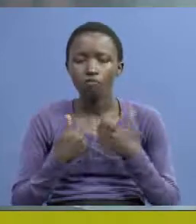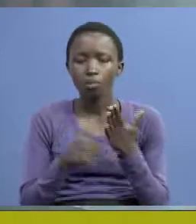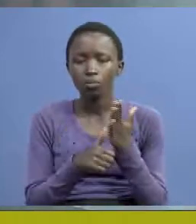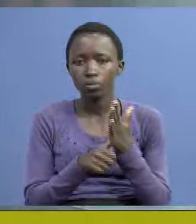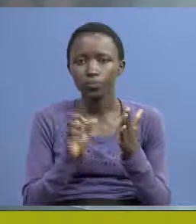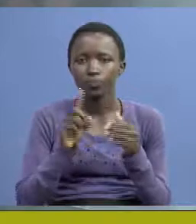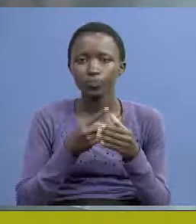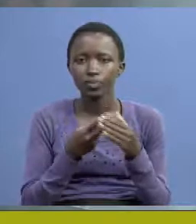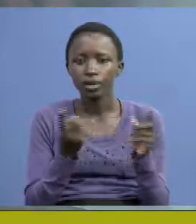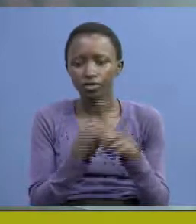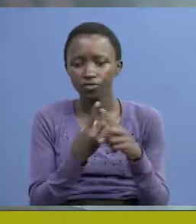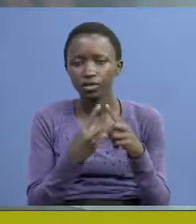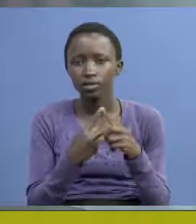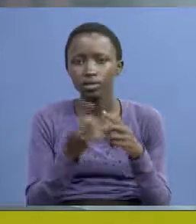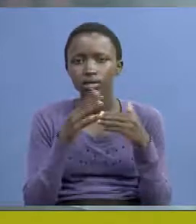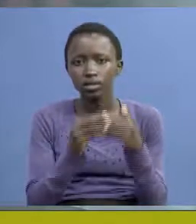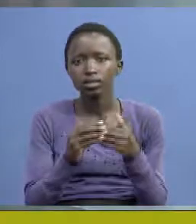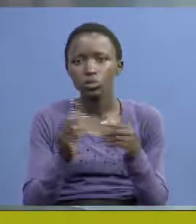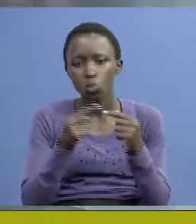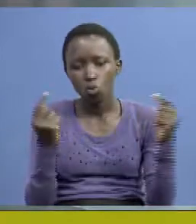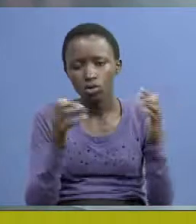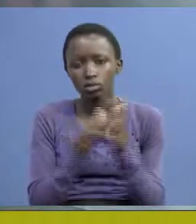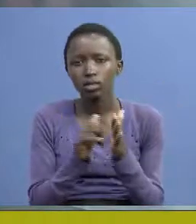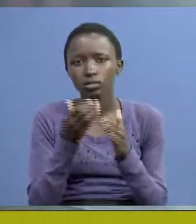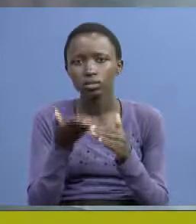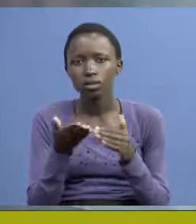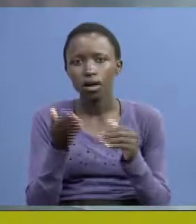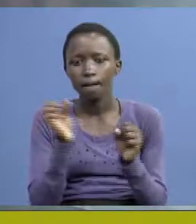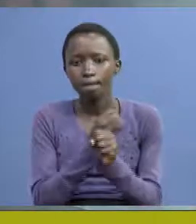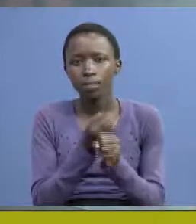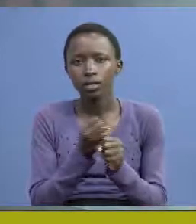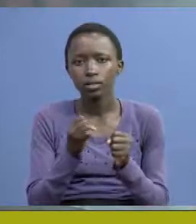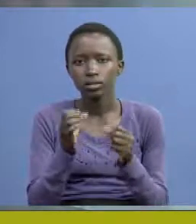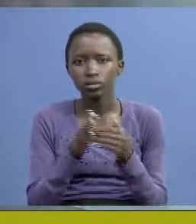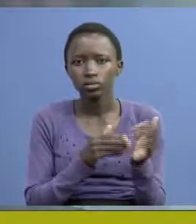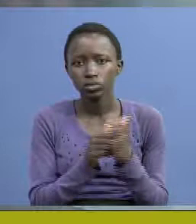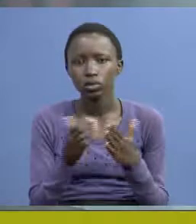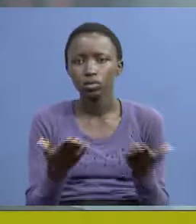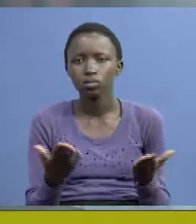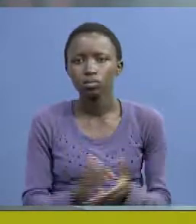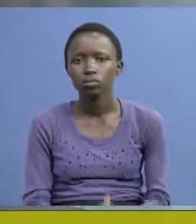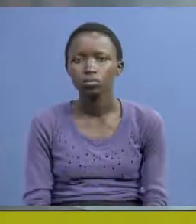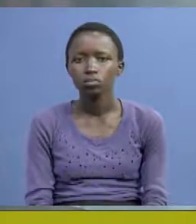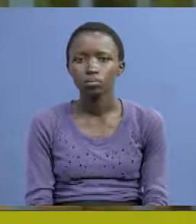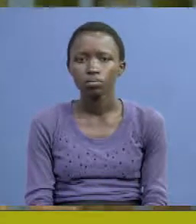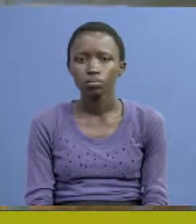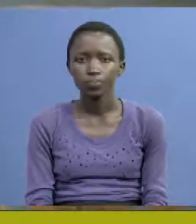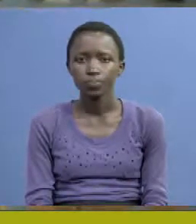alfajiri. Viongozi mbalimbali wamepinga vikali tukio hilo lililosababisha hasara.